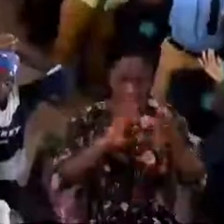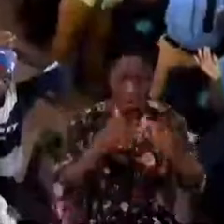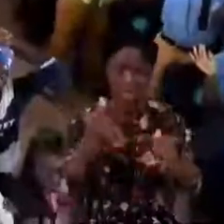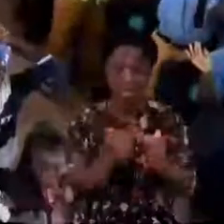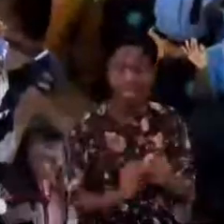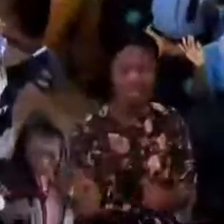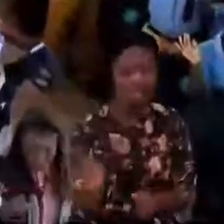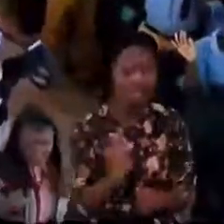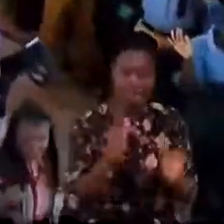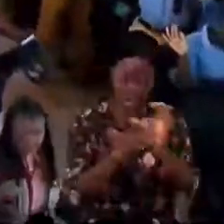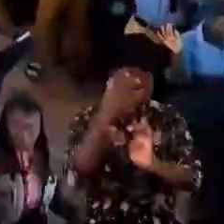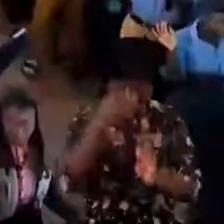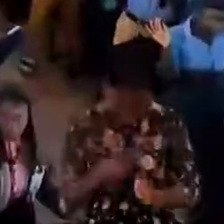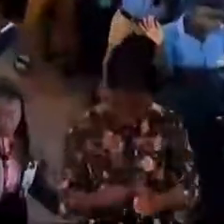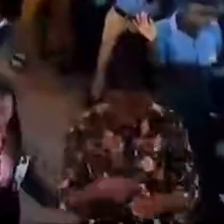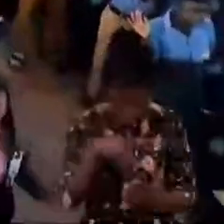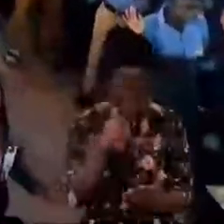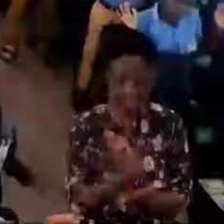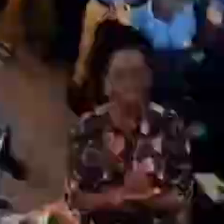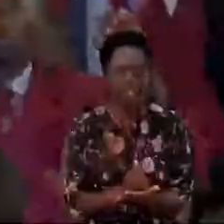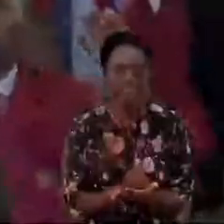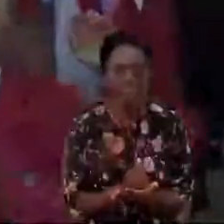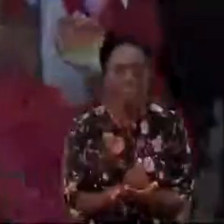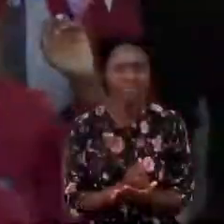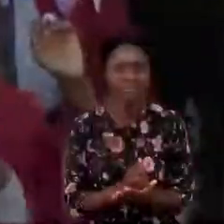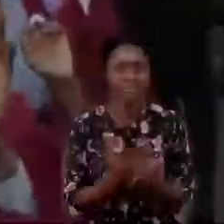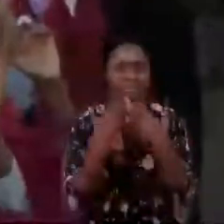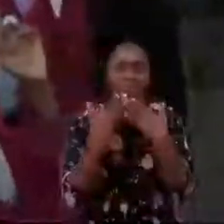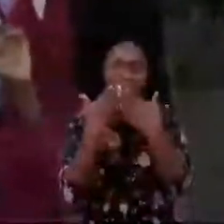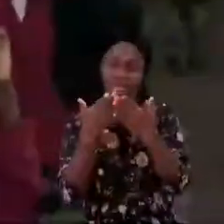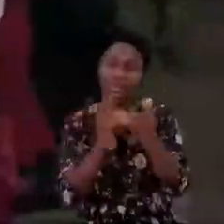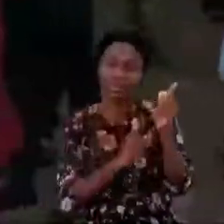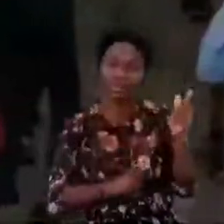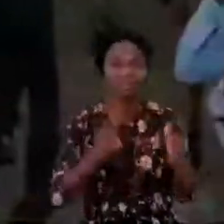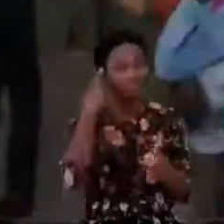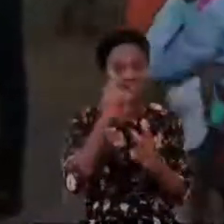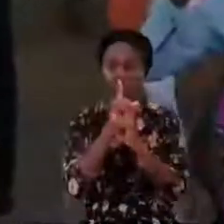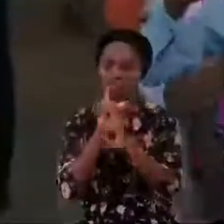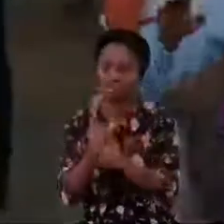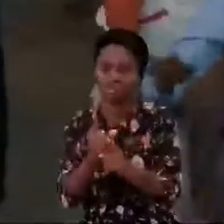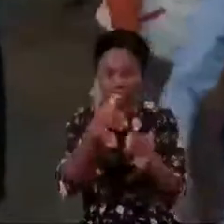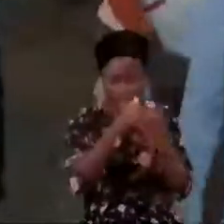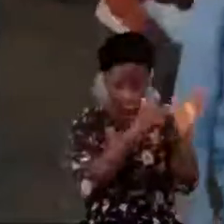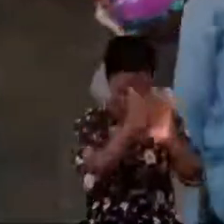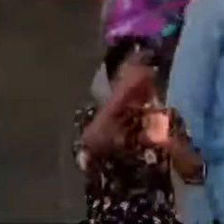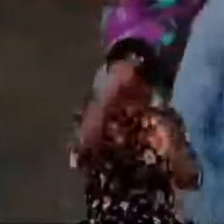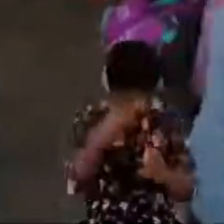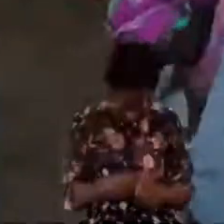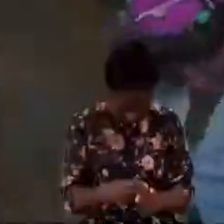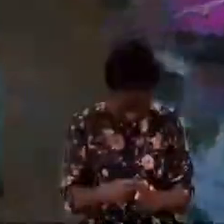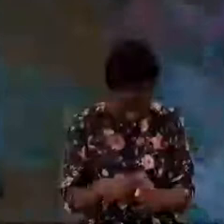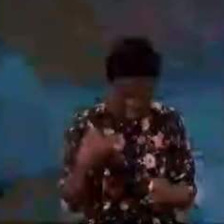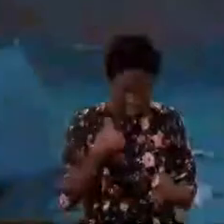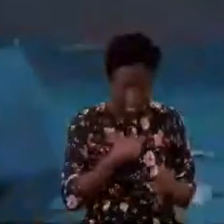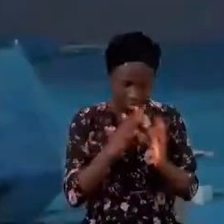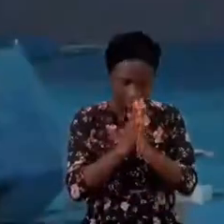Merci Seigneur pour l'exaucement. Au nom de Jésus, nous prions. Que Dieu vous bénisse, vous pouvez